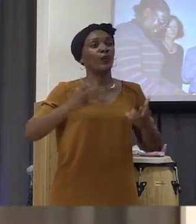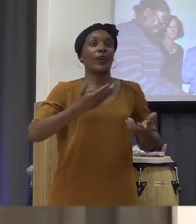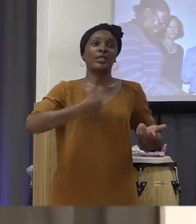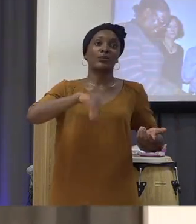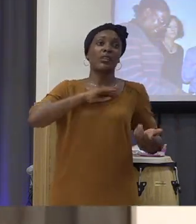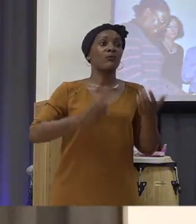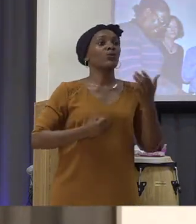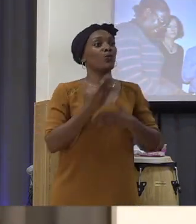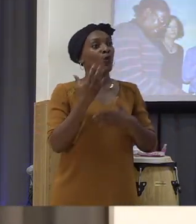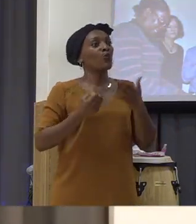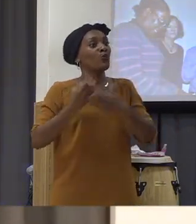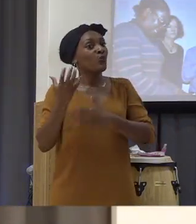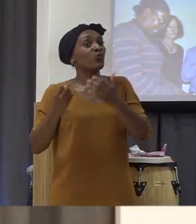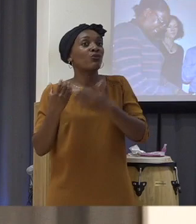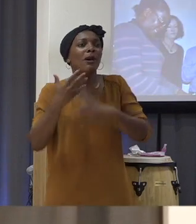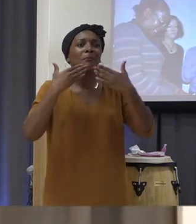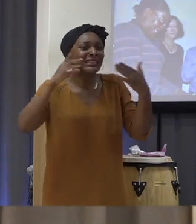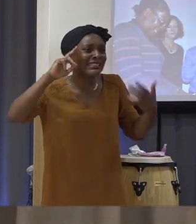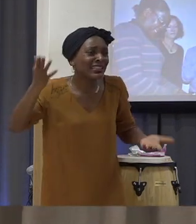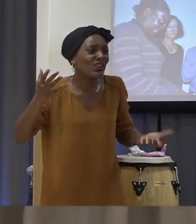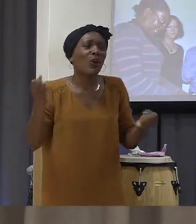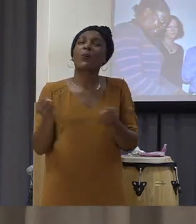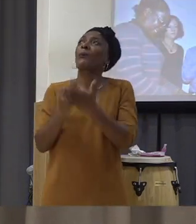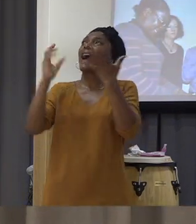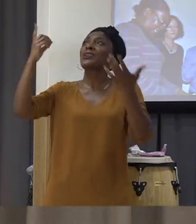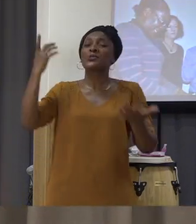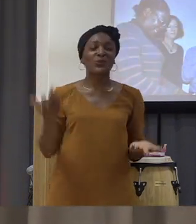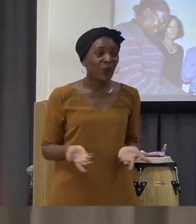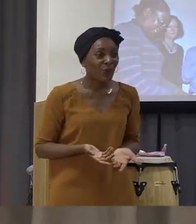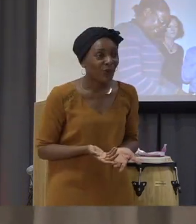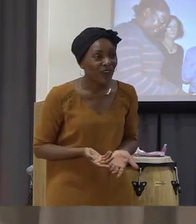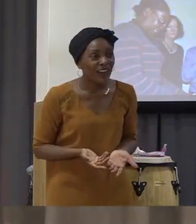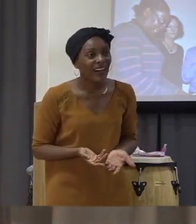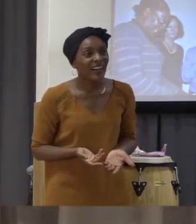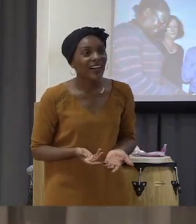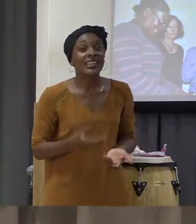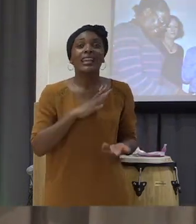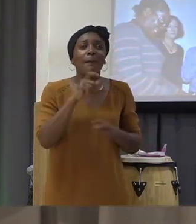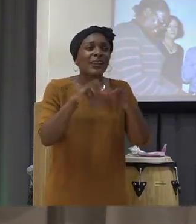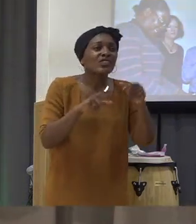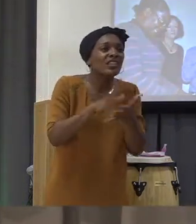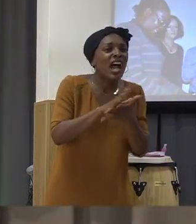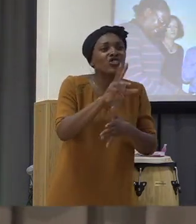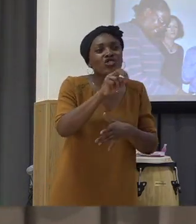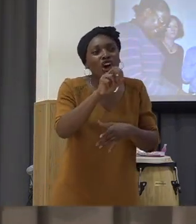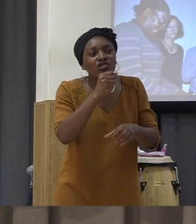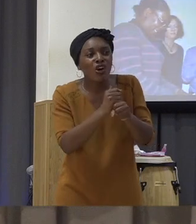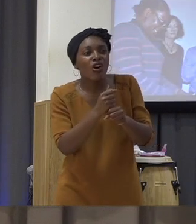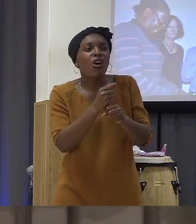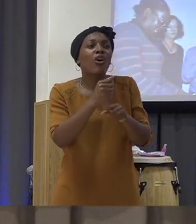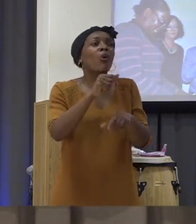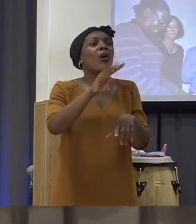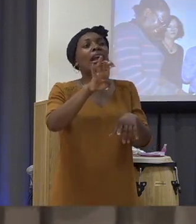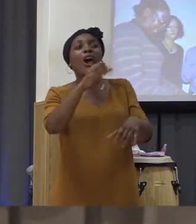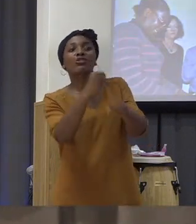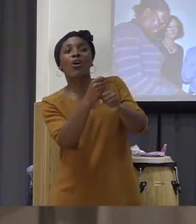responsabilités dans l'Église. Et gloire à Dieu. Merci Seigneur. On a ici des frères qui sont dans la trentaine ou à peu près, ou peut-être plus